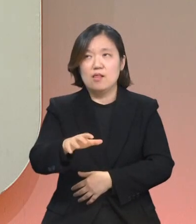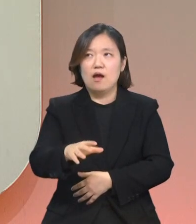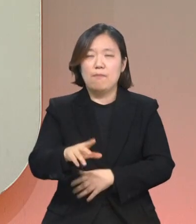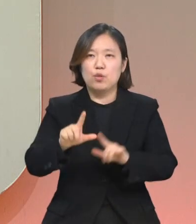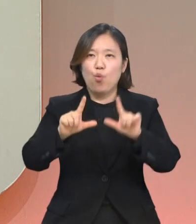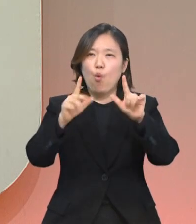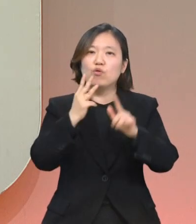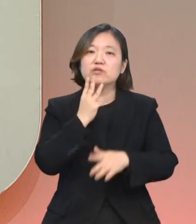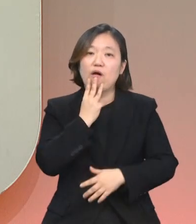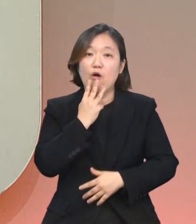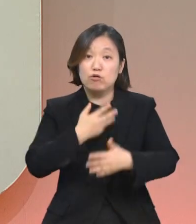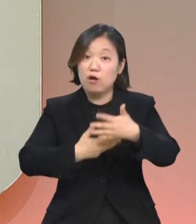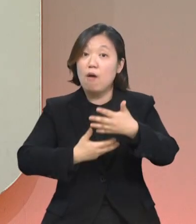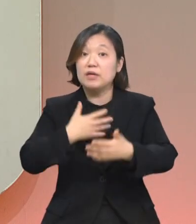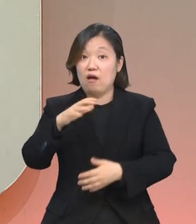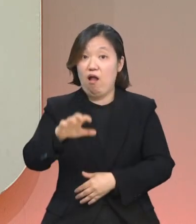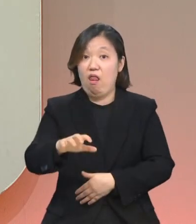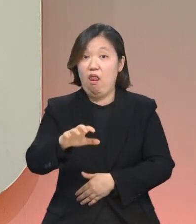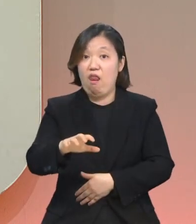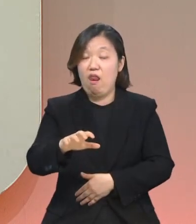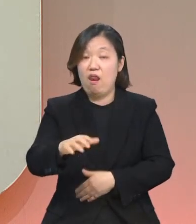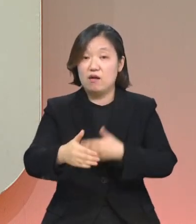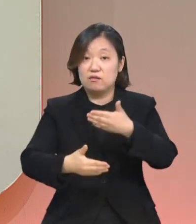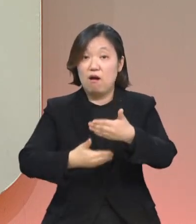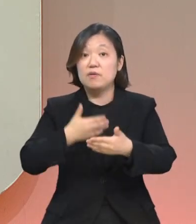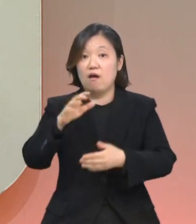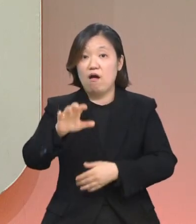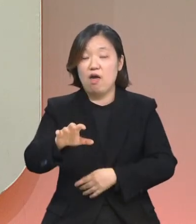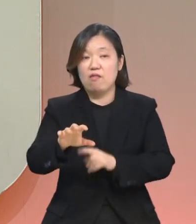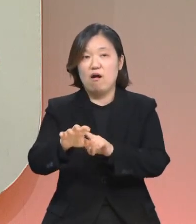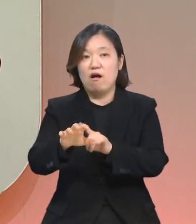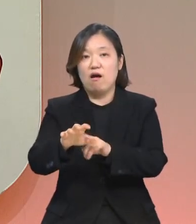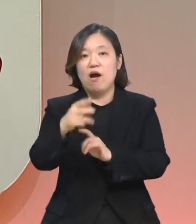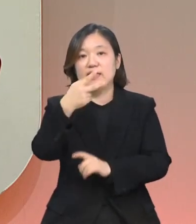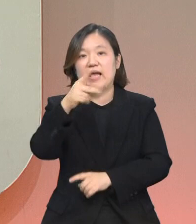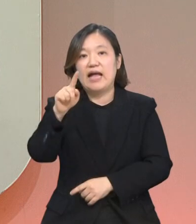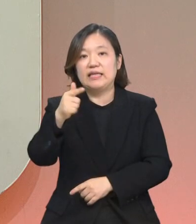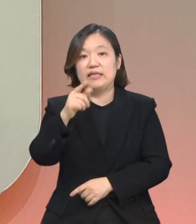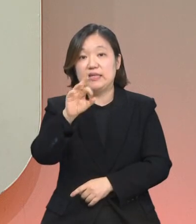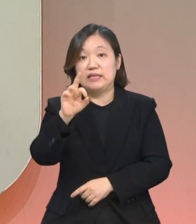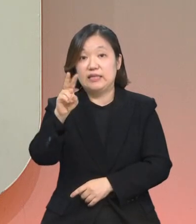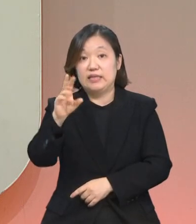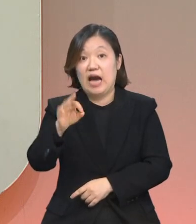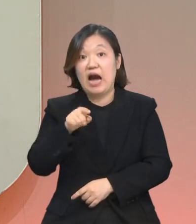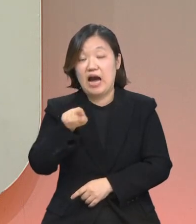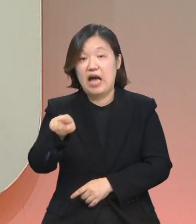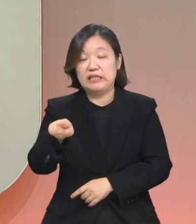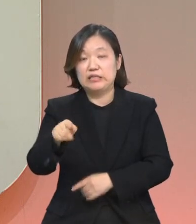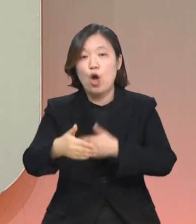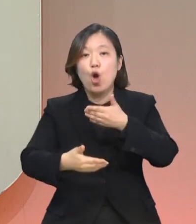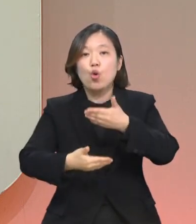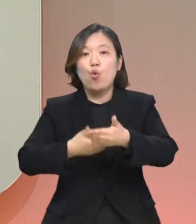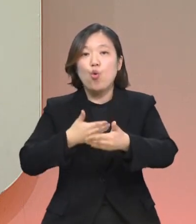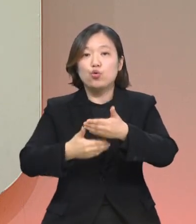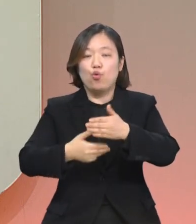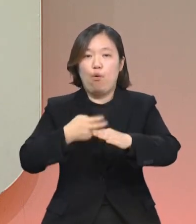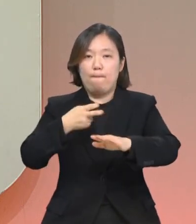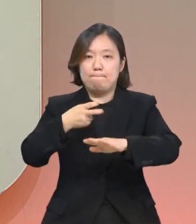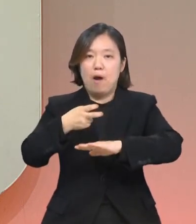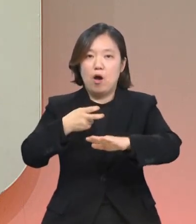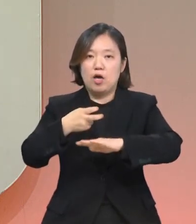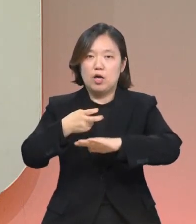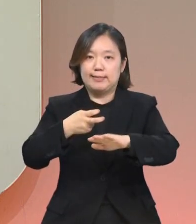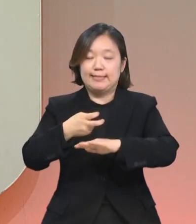동서울터미널인가요 터미널에서 이제 단양 가는 고속버스를 탔어요 이제 단양 가는 방법이